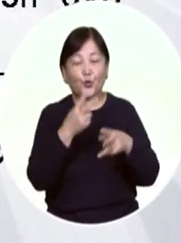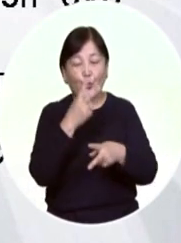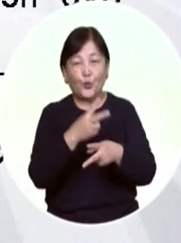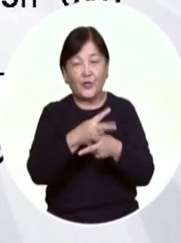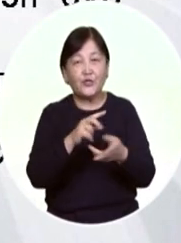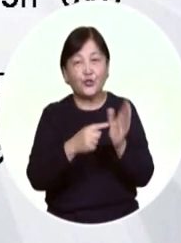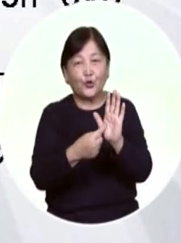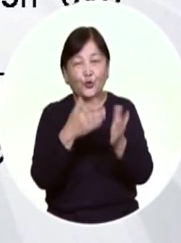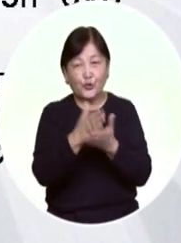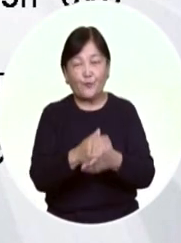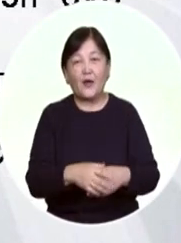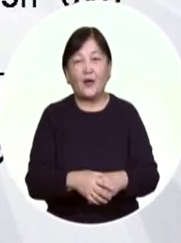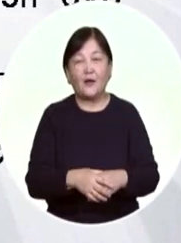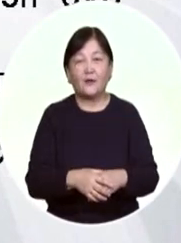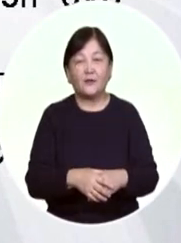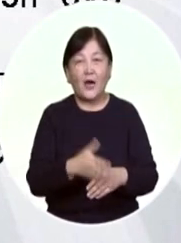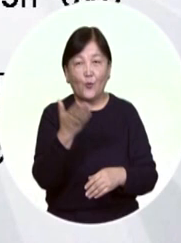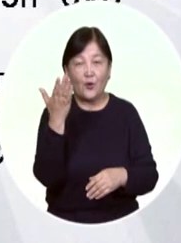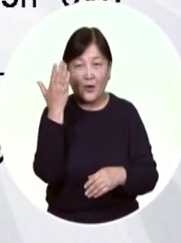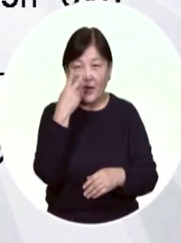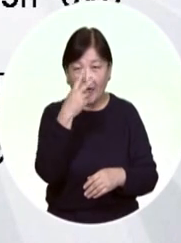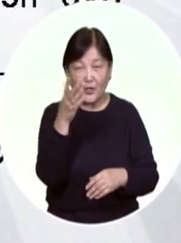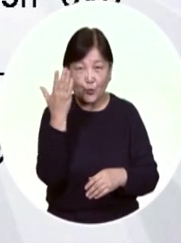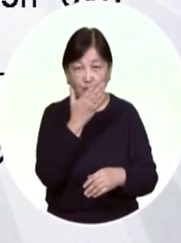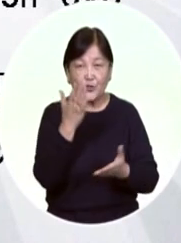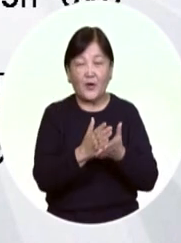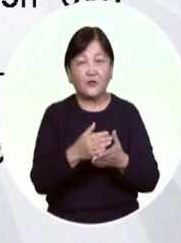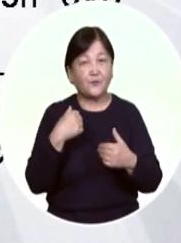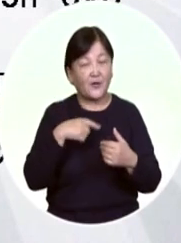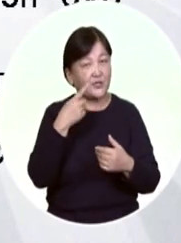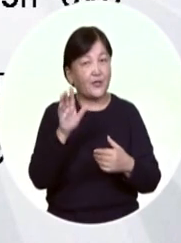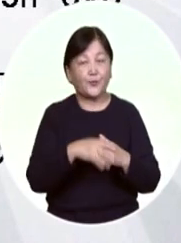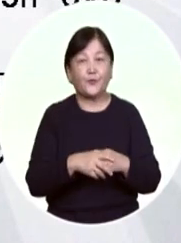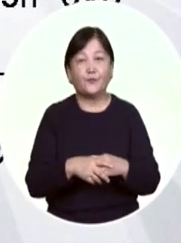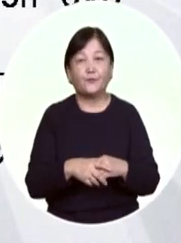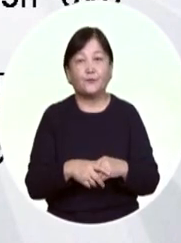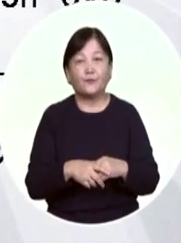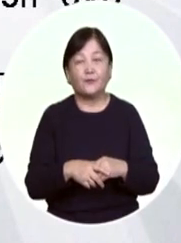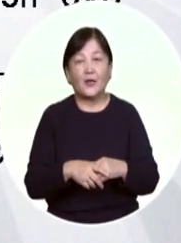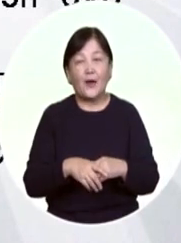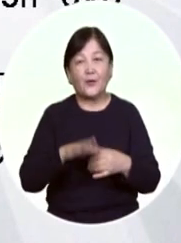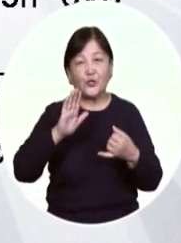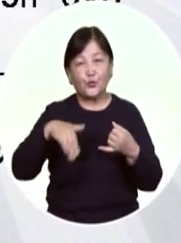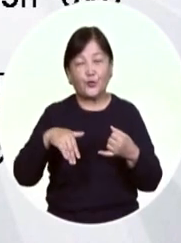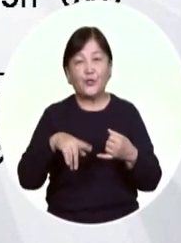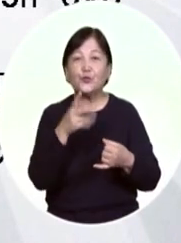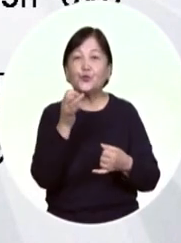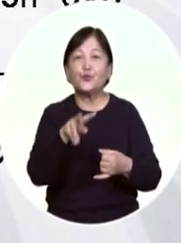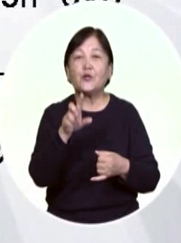Та нар энэнийг хараад уншиж байгаа учраас багш нь хэлэхгүй бай. За хамгийн сүүлийн зүйл